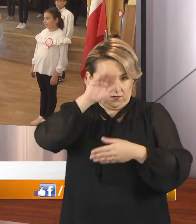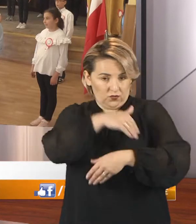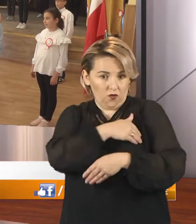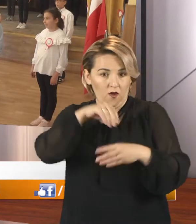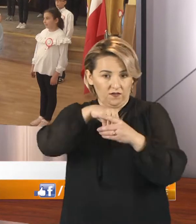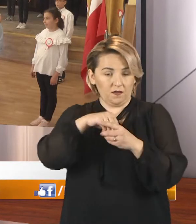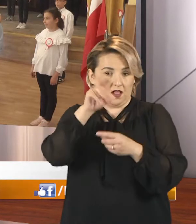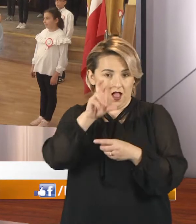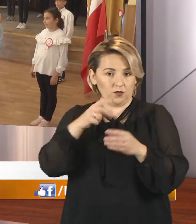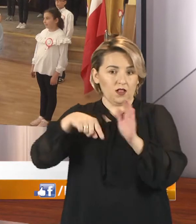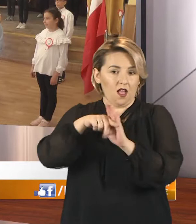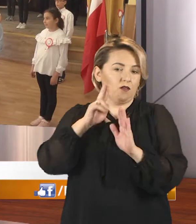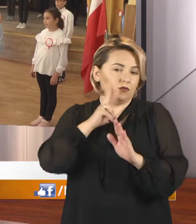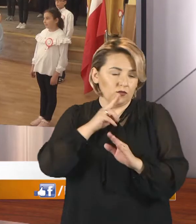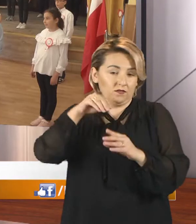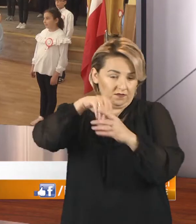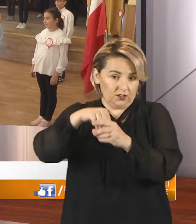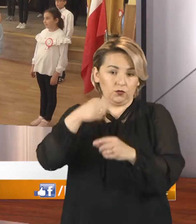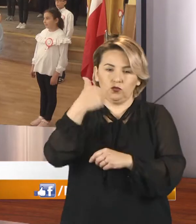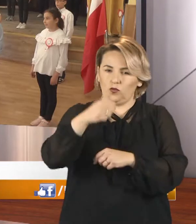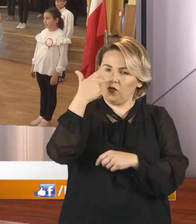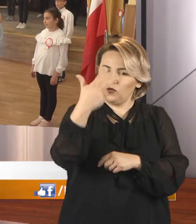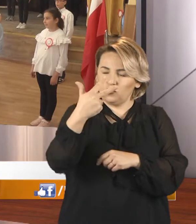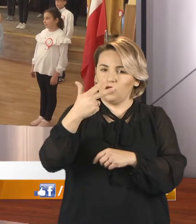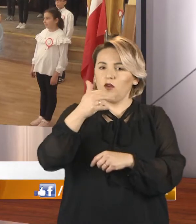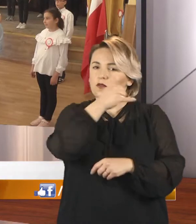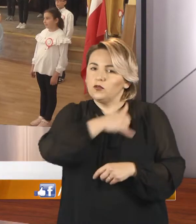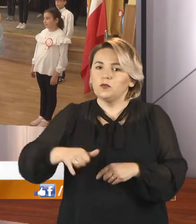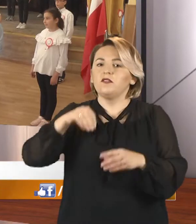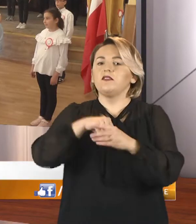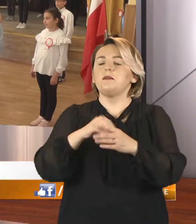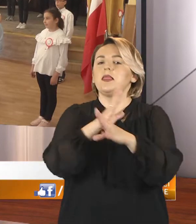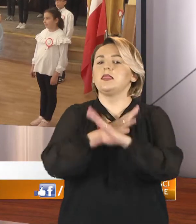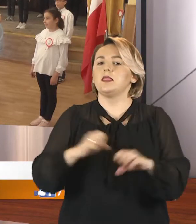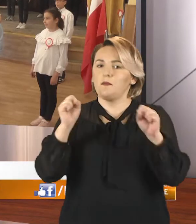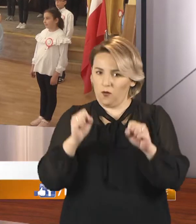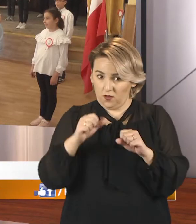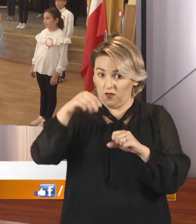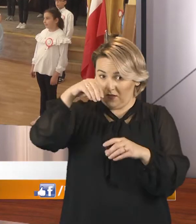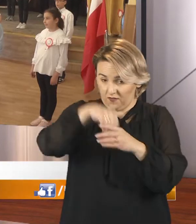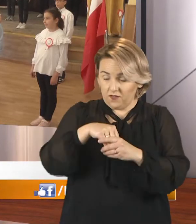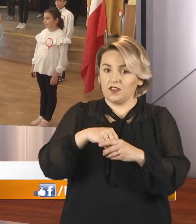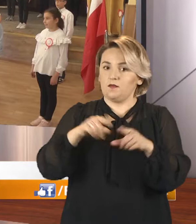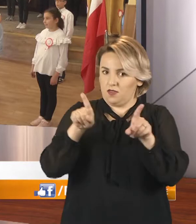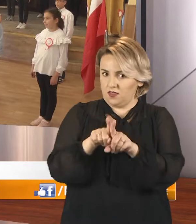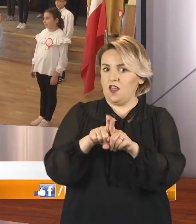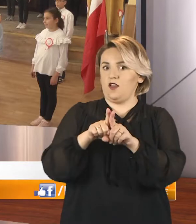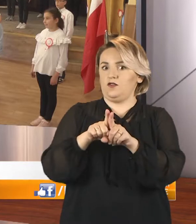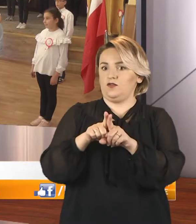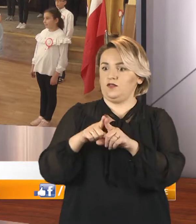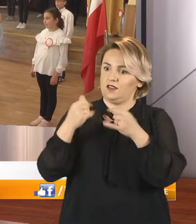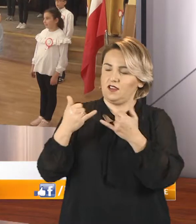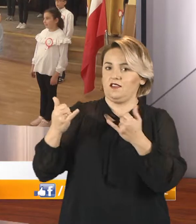słabosłyszących w Raciborzu uczcie list o trzecią rocznicę odzyskania przez Polskę niepodległości w wydarzeniu wzięli udział także